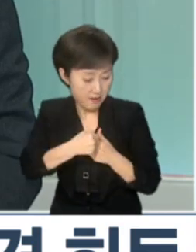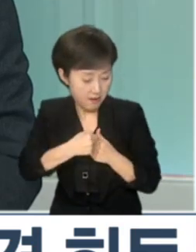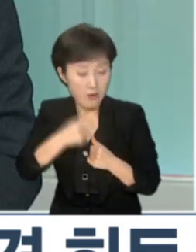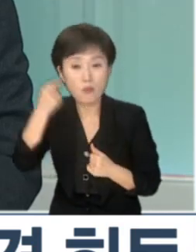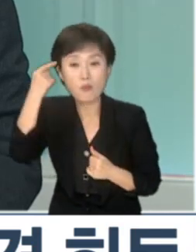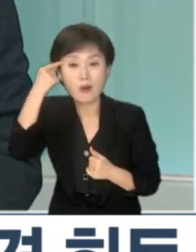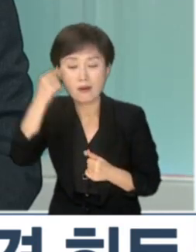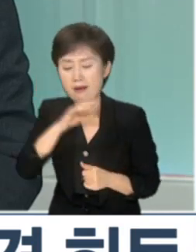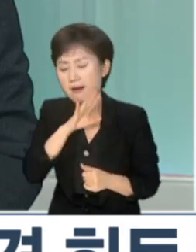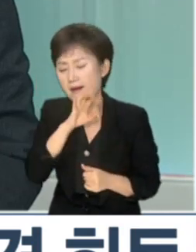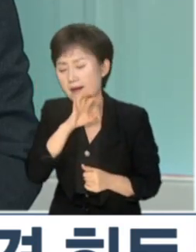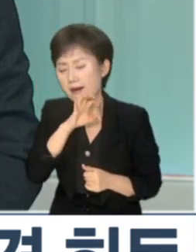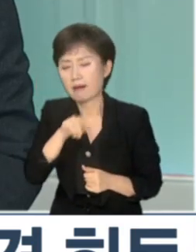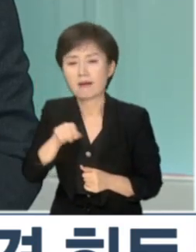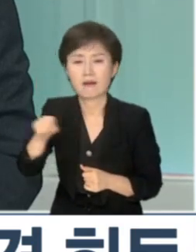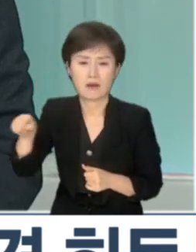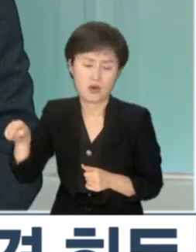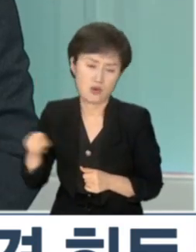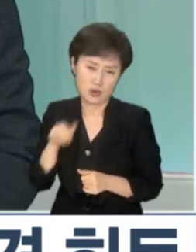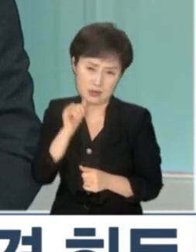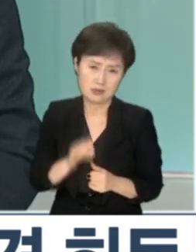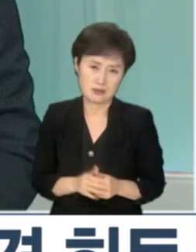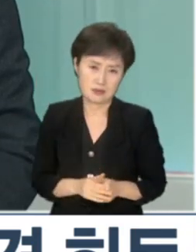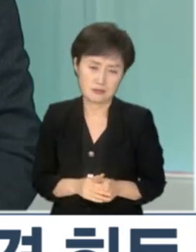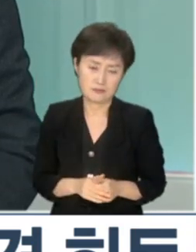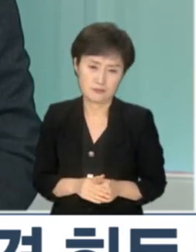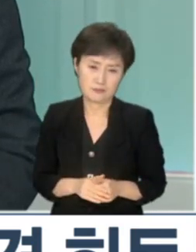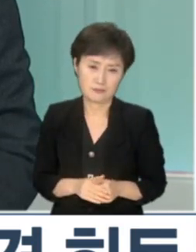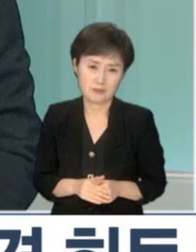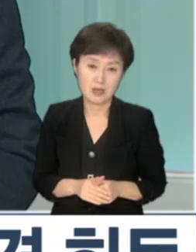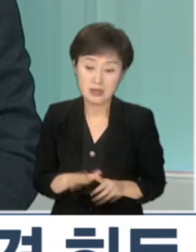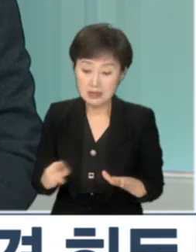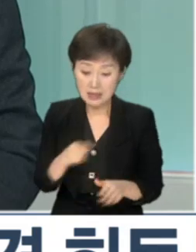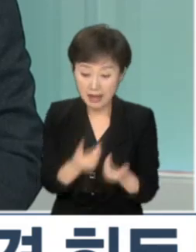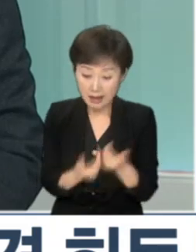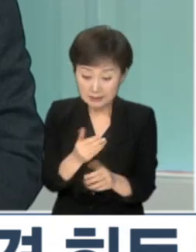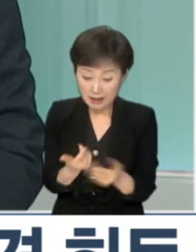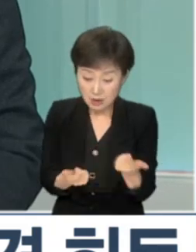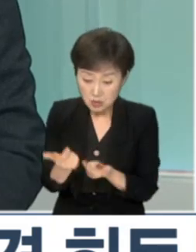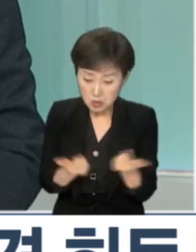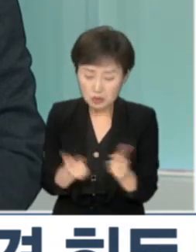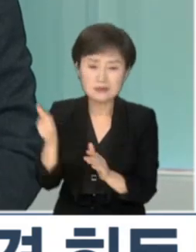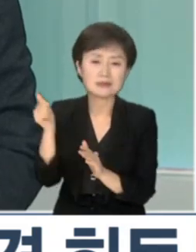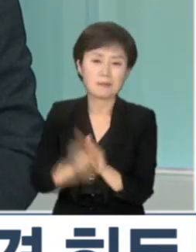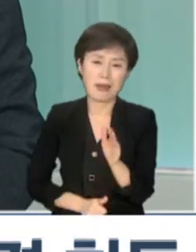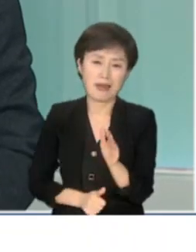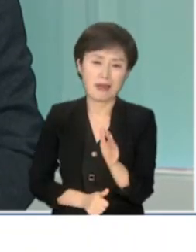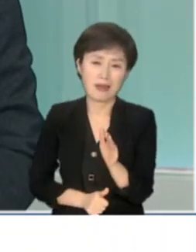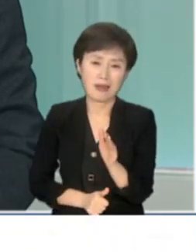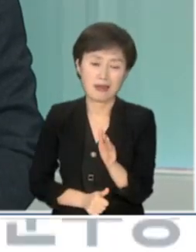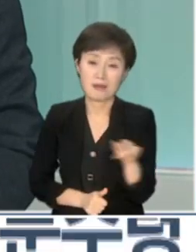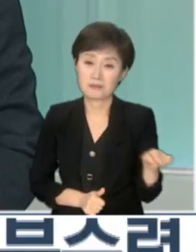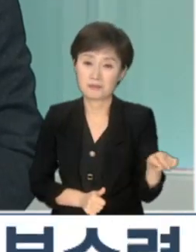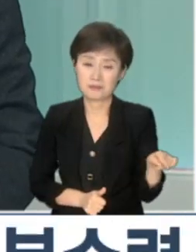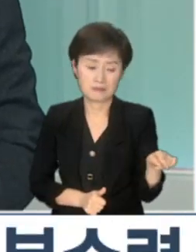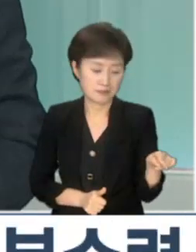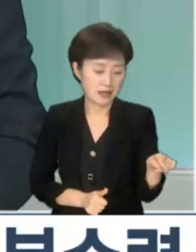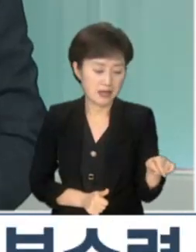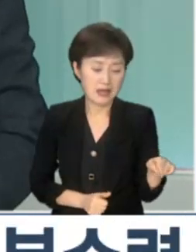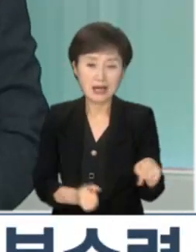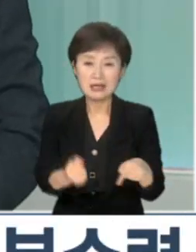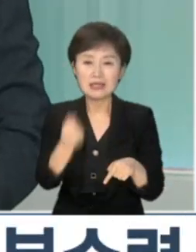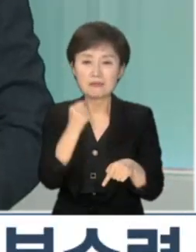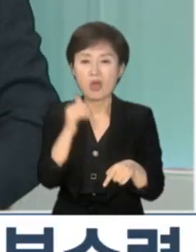않느냐 하는 이런 또 반발이 있을 수 있기 때문에 이런 부분들을 조율하는 데 결국 실패를 했기 때문에 결국 혁신위가 설 자리가 없어졌다.